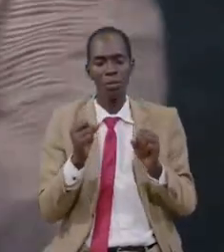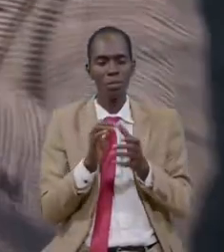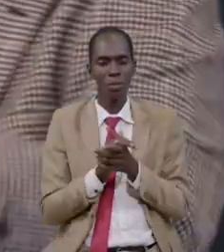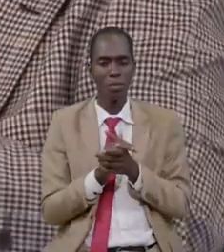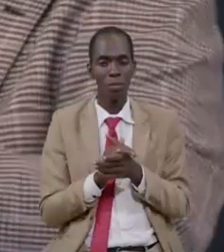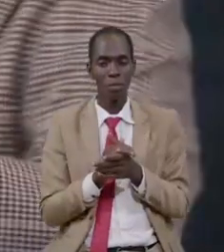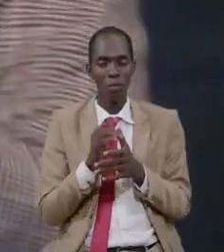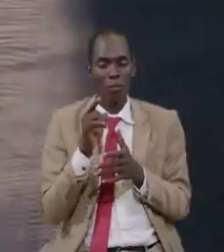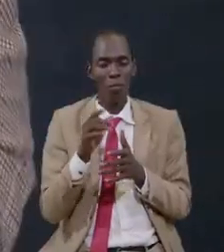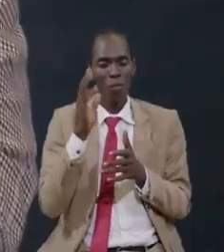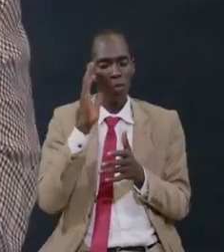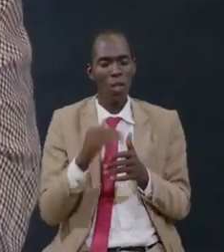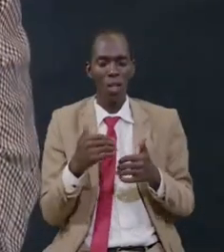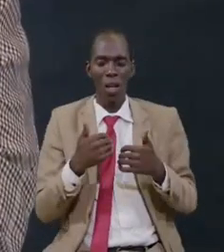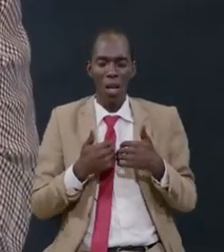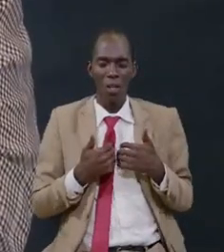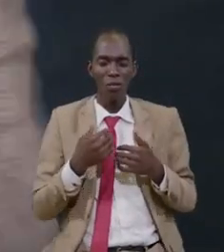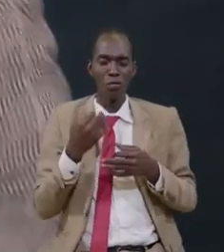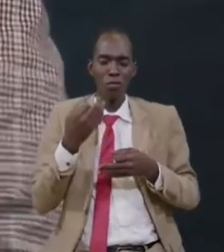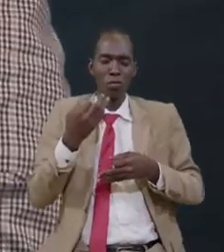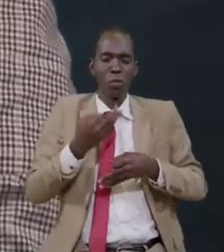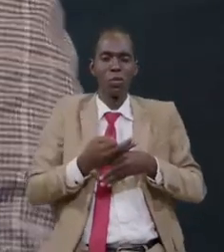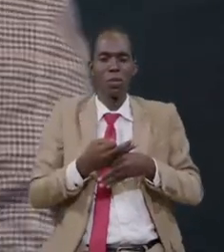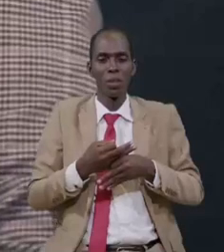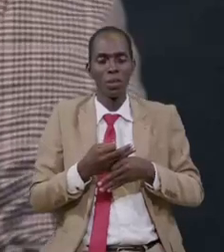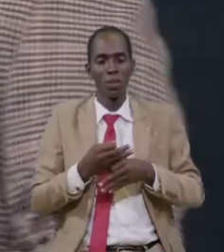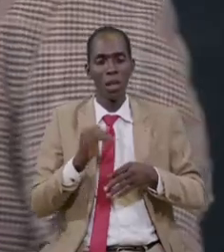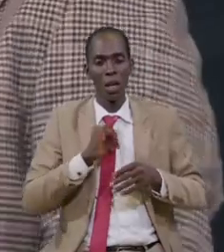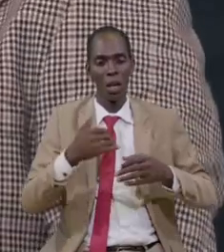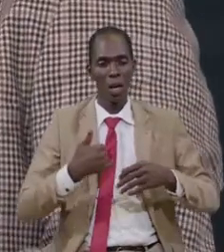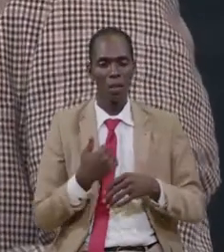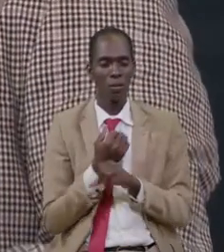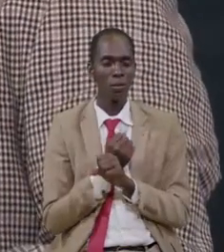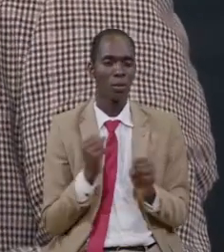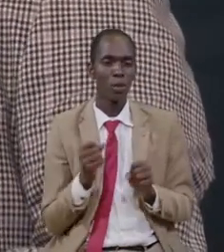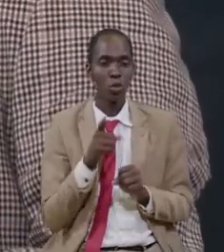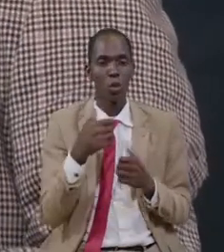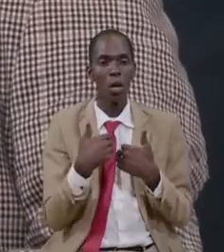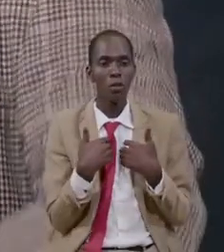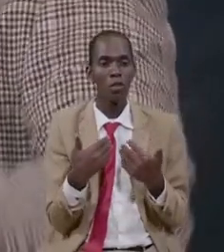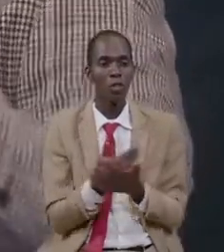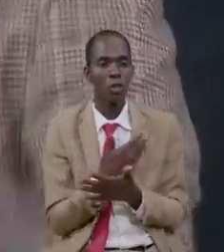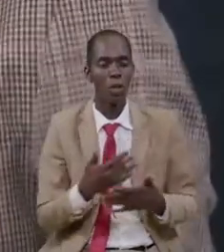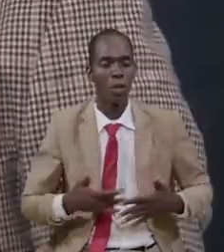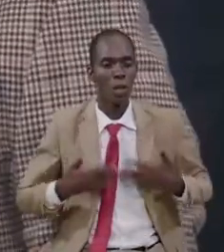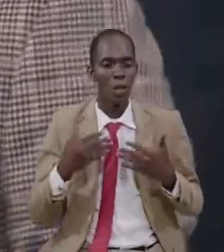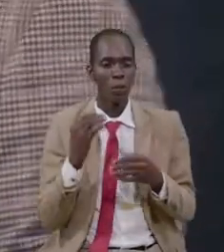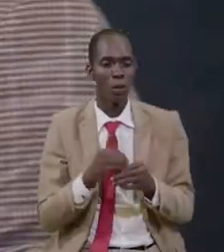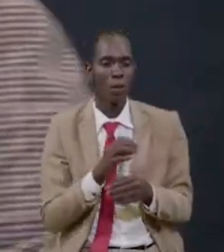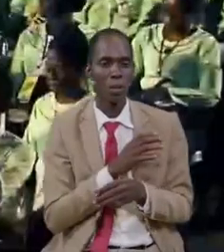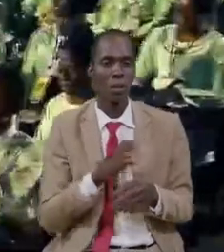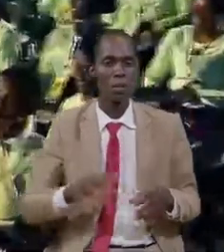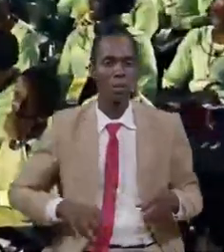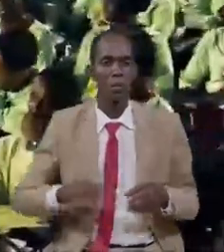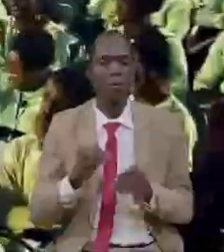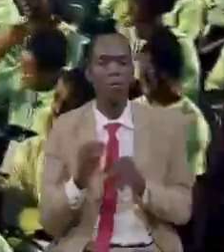Tu as la justification. J'ai la justification. Tu as une nouvelle vie. Une nouvelle vie en Christ au